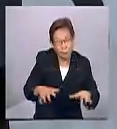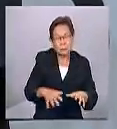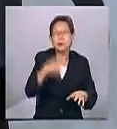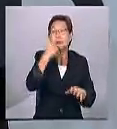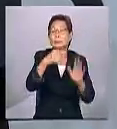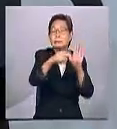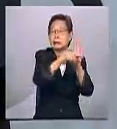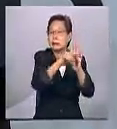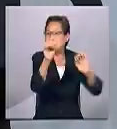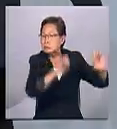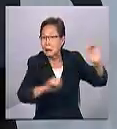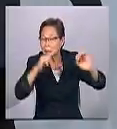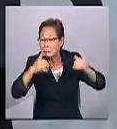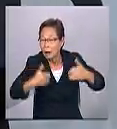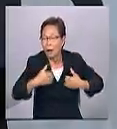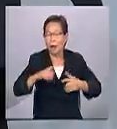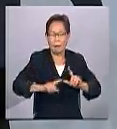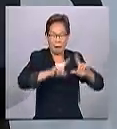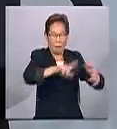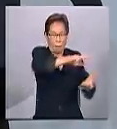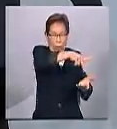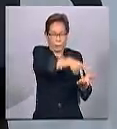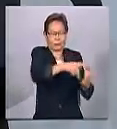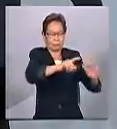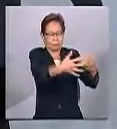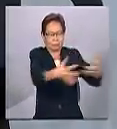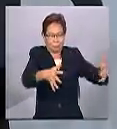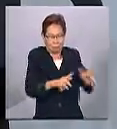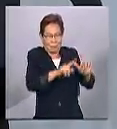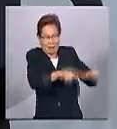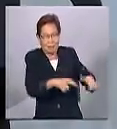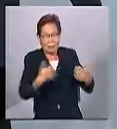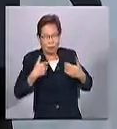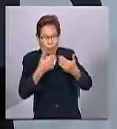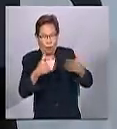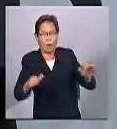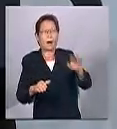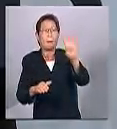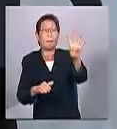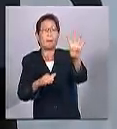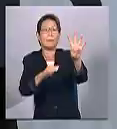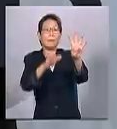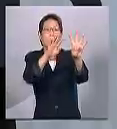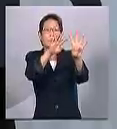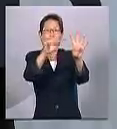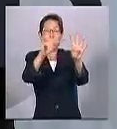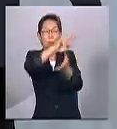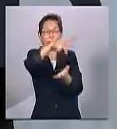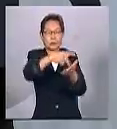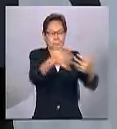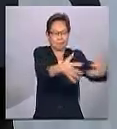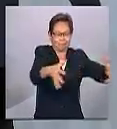akan ditempatkan di pusat kuarantin dan setakat ni kita dah buka 446 pusat